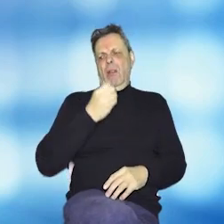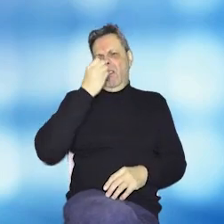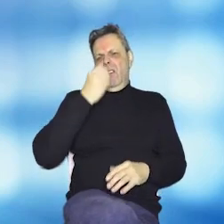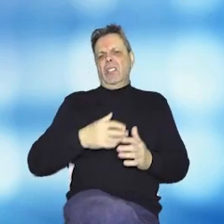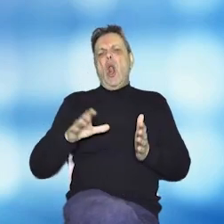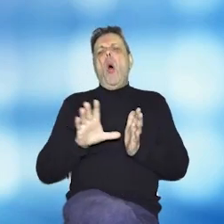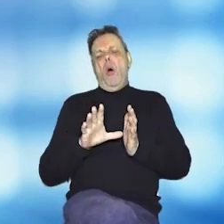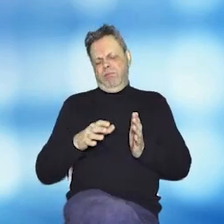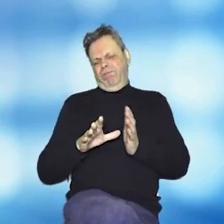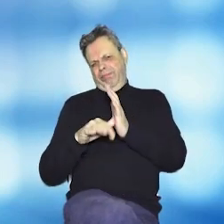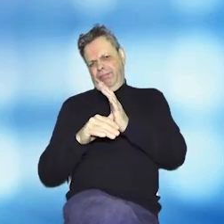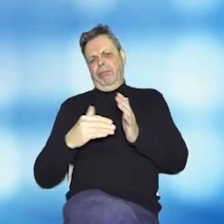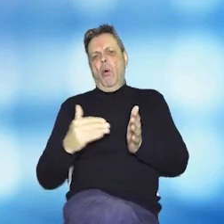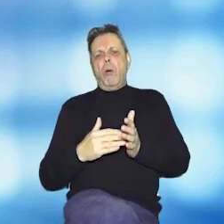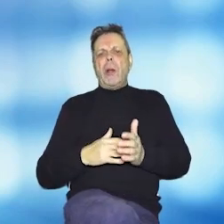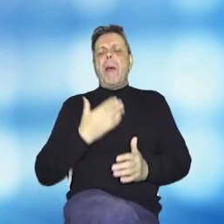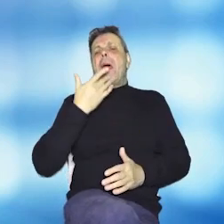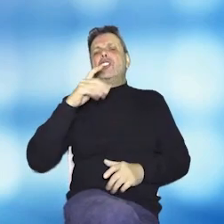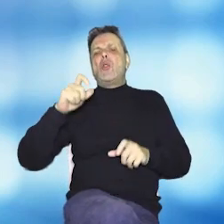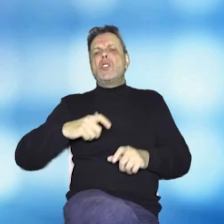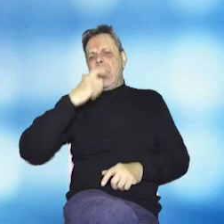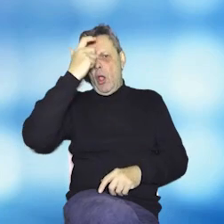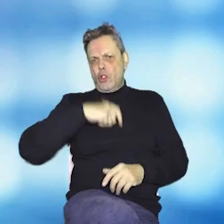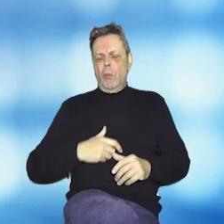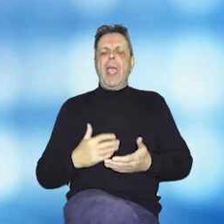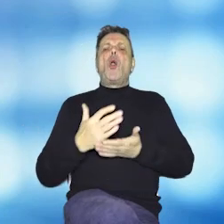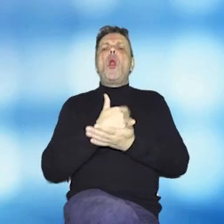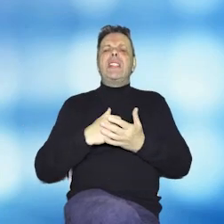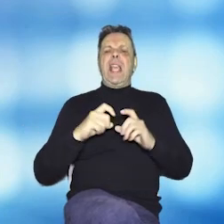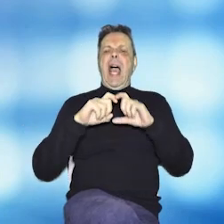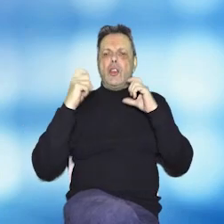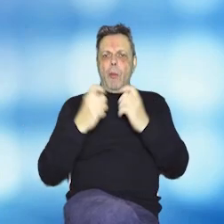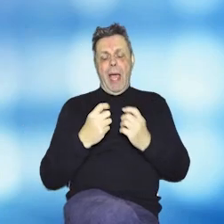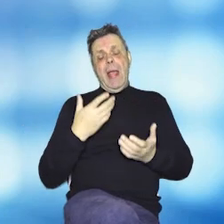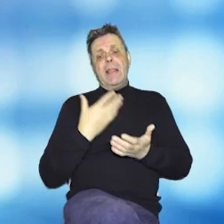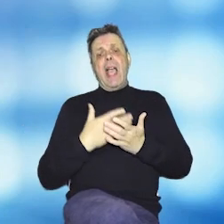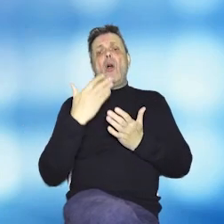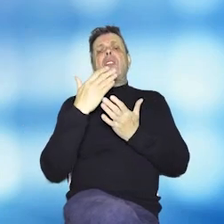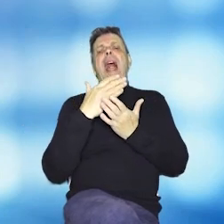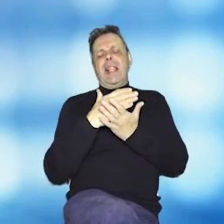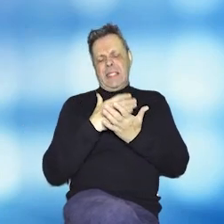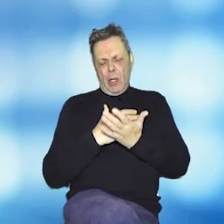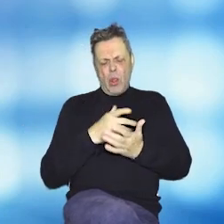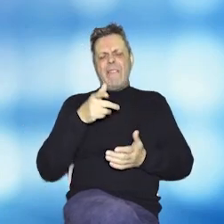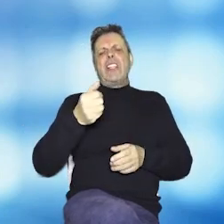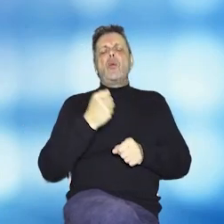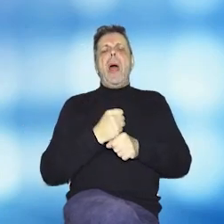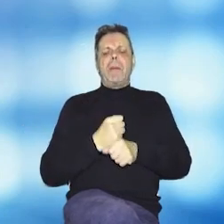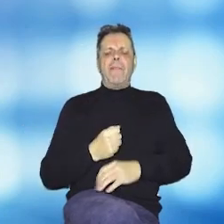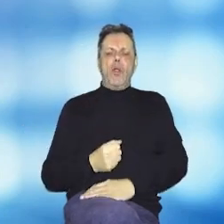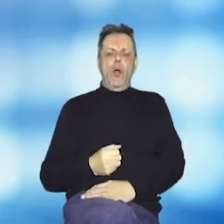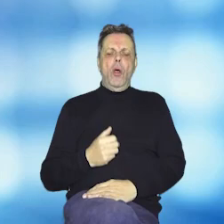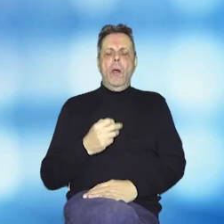zlouporaba na štetu starije osobe korisnika doma. Tako da zakonodavac je tu napravio